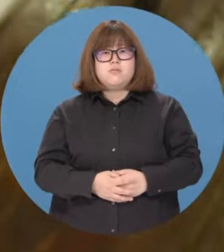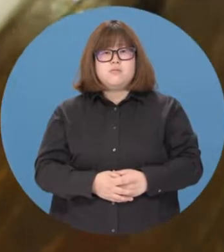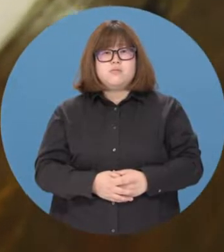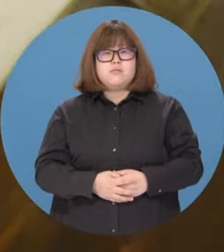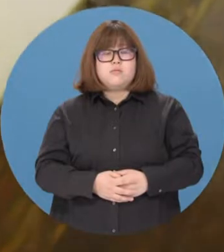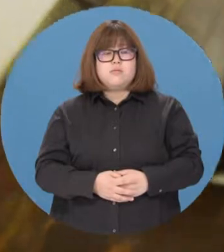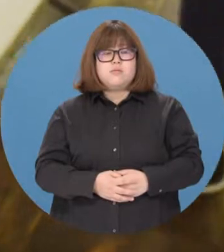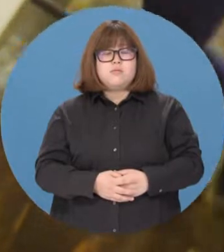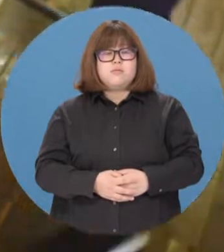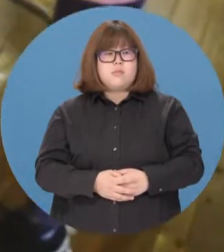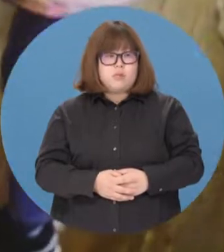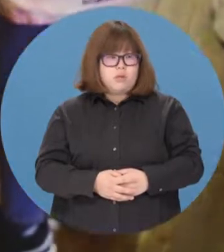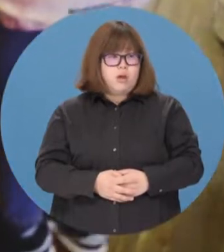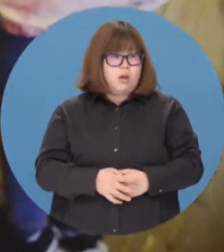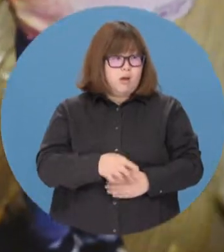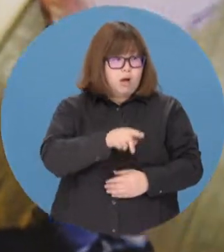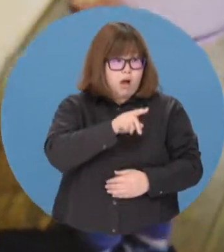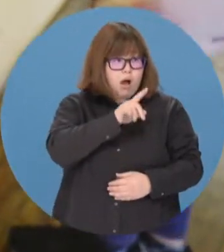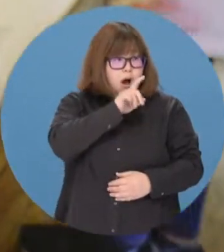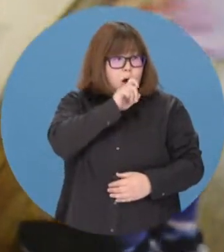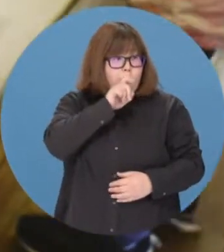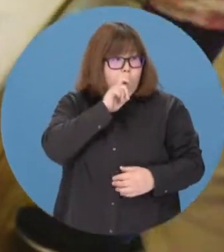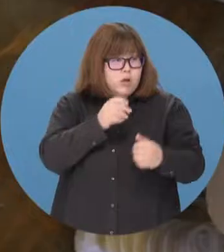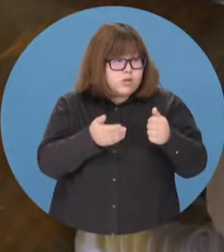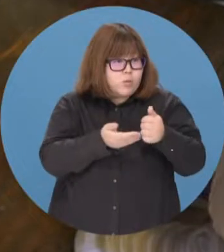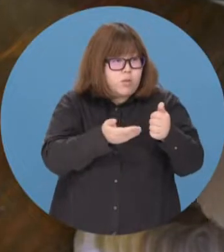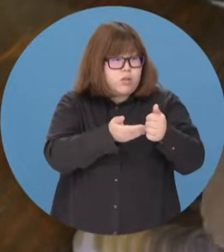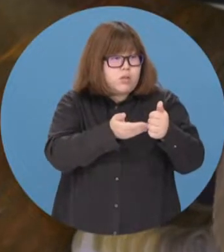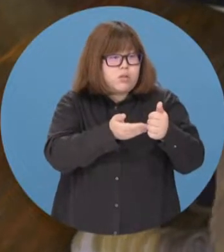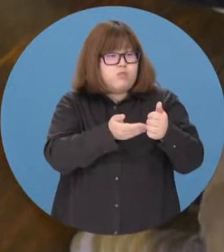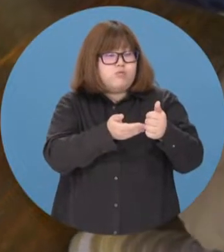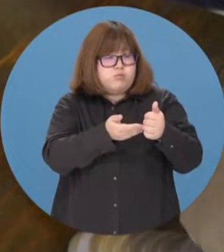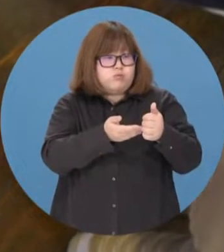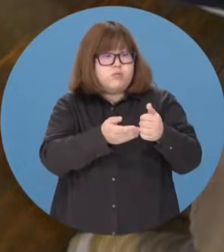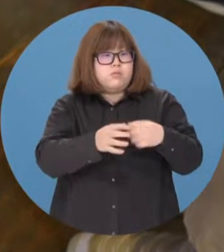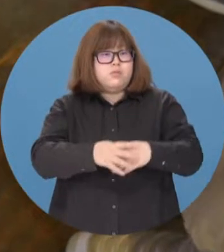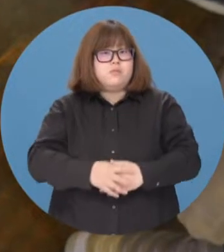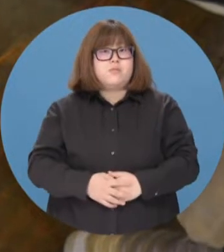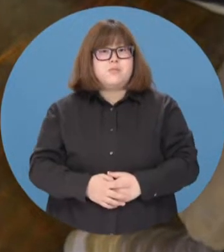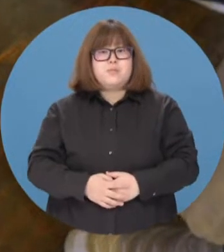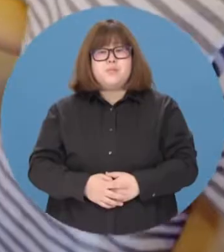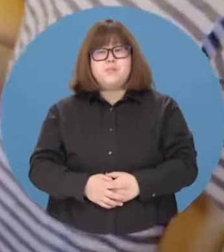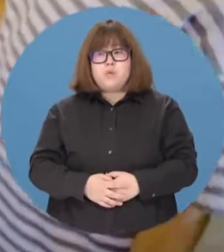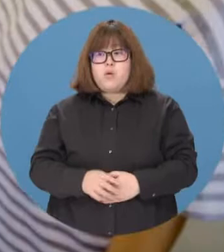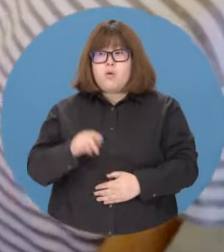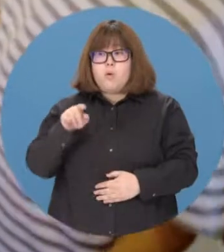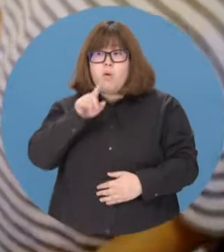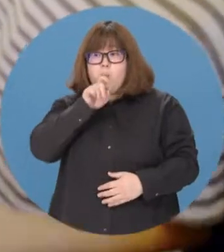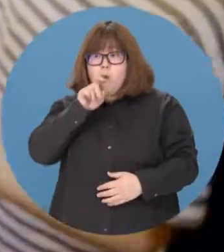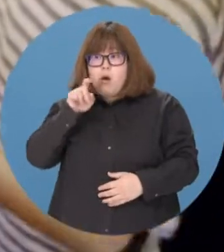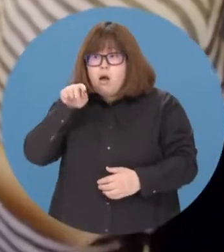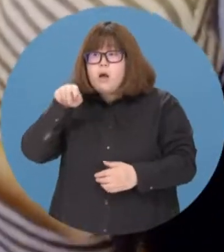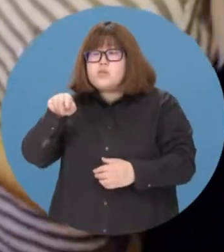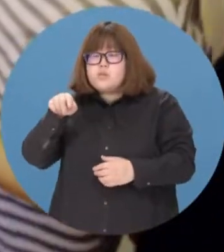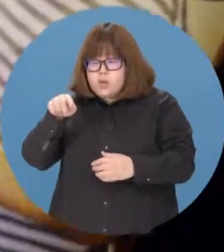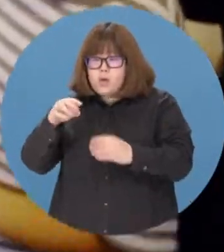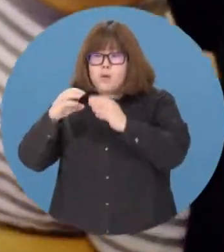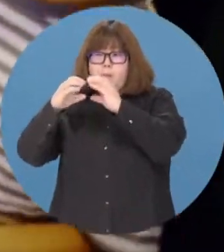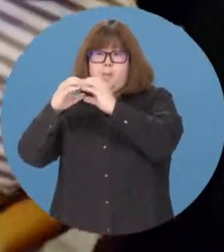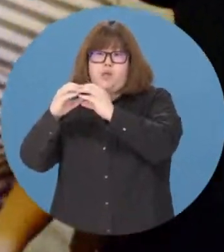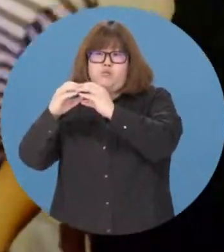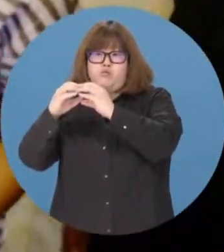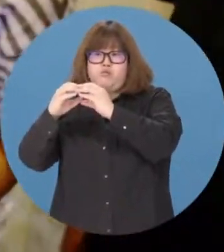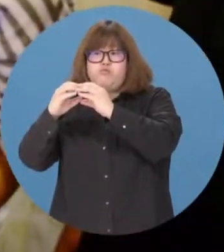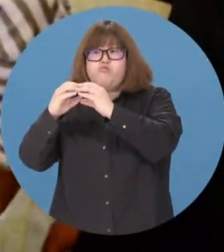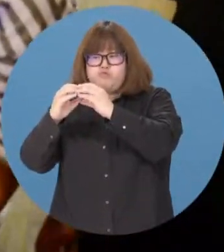わー、若い子さんも育ててる。 この蚕ちゃんね、眉っていうものにな